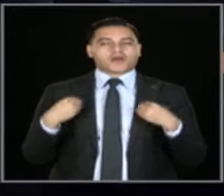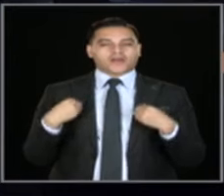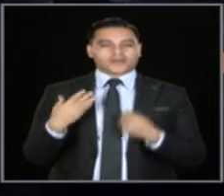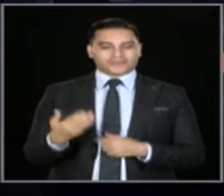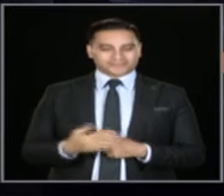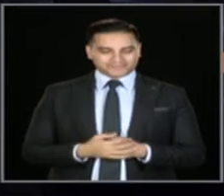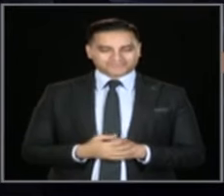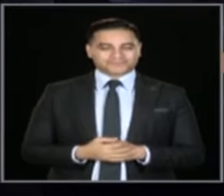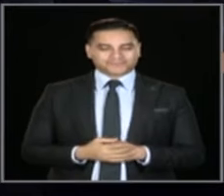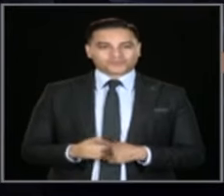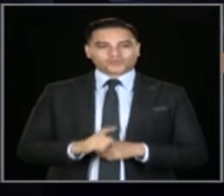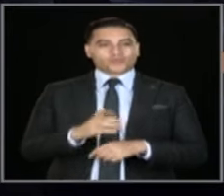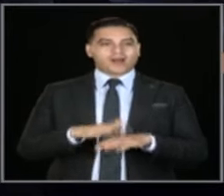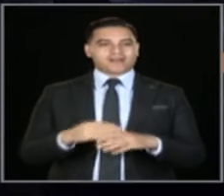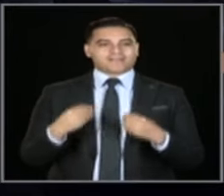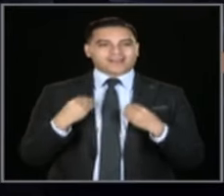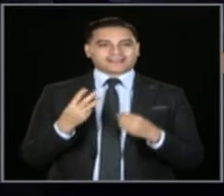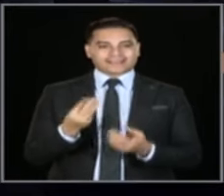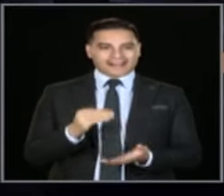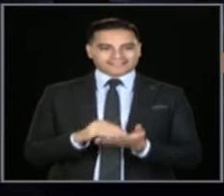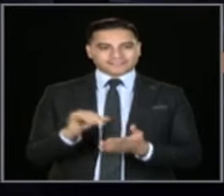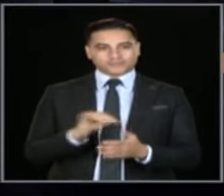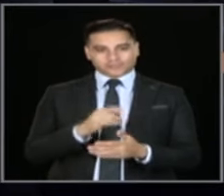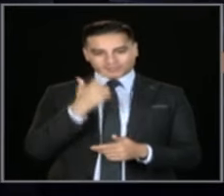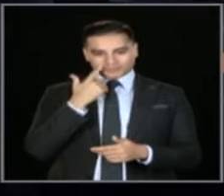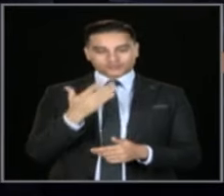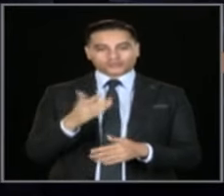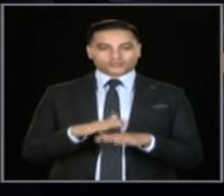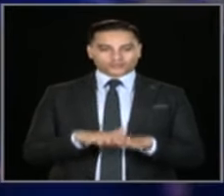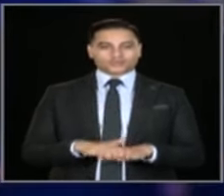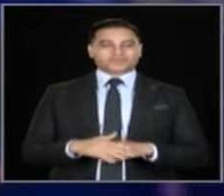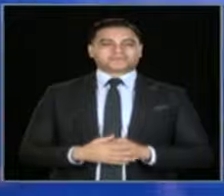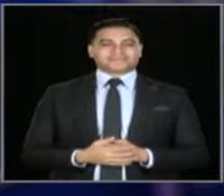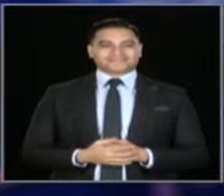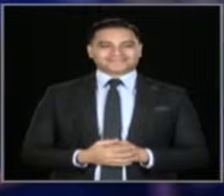رياضة. سؤال في الرياضة ب 30 نقطة. دوس على البازر.